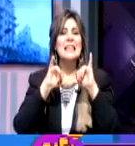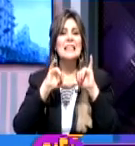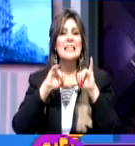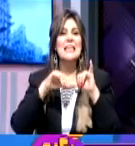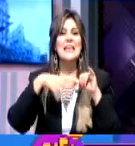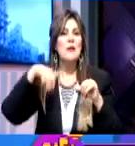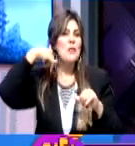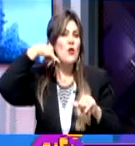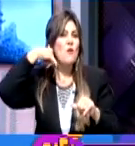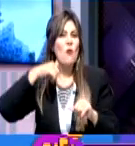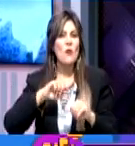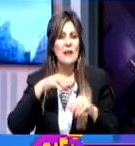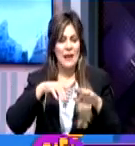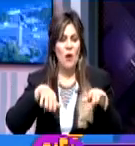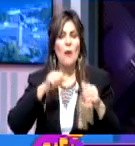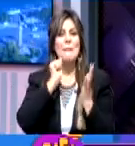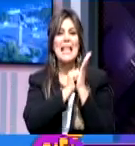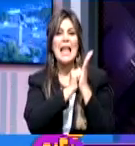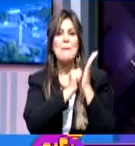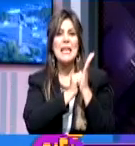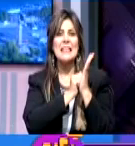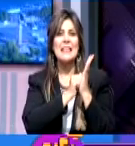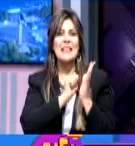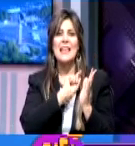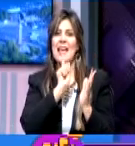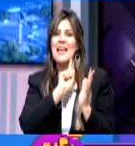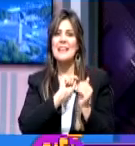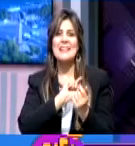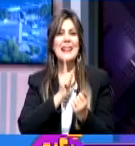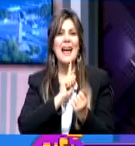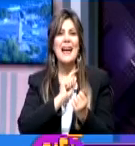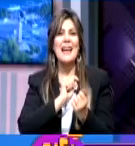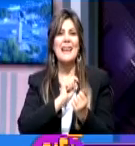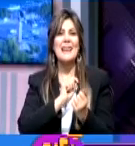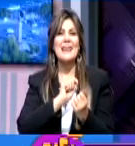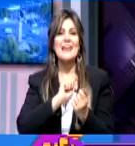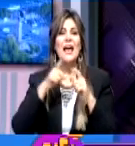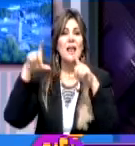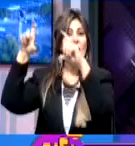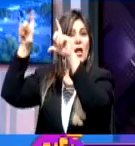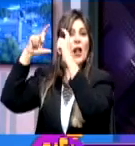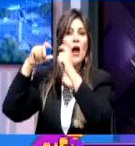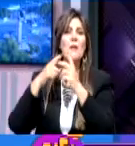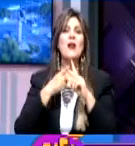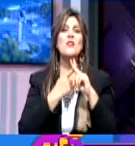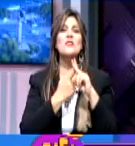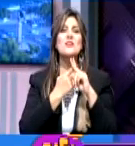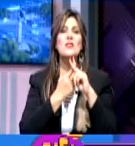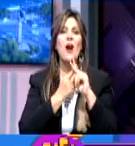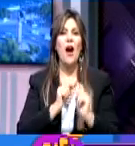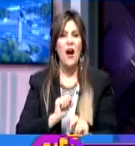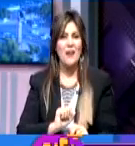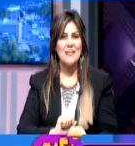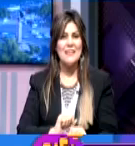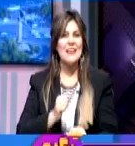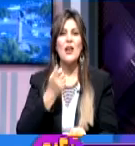ارضيه، رفع في عنان السماء مصر عن طريق القمر. القمر الصناعي طيبه واحد